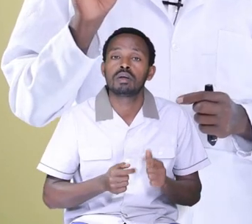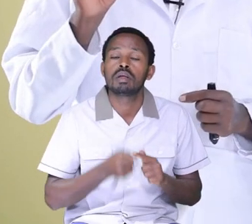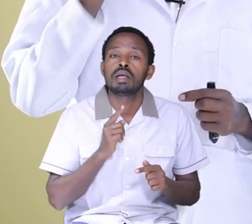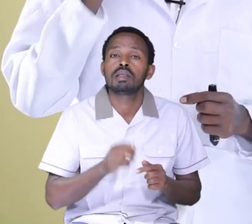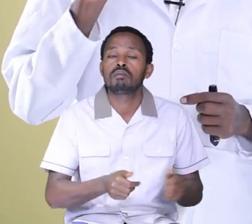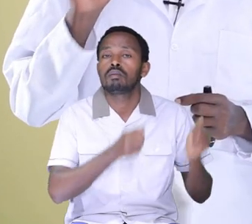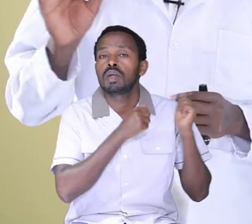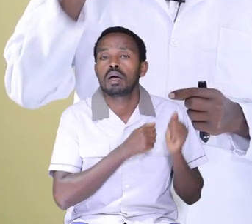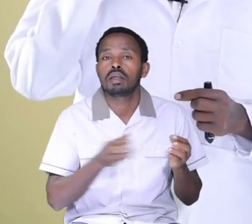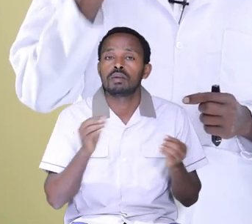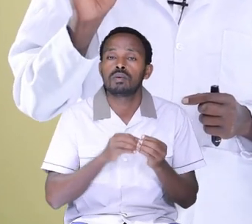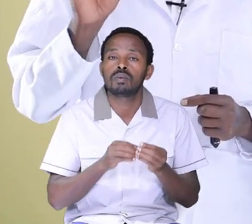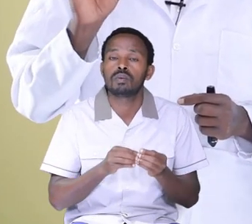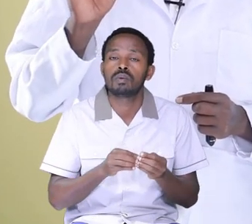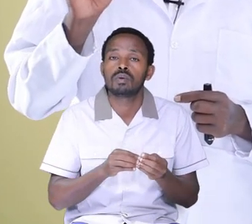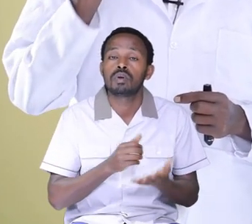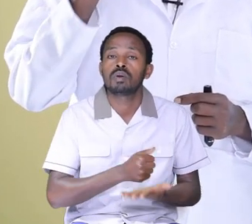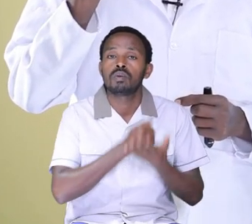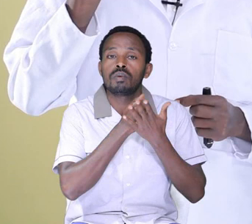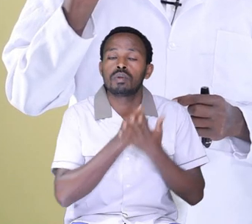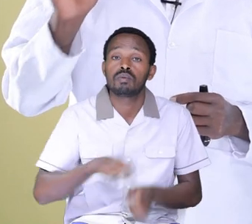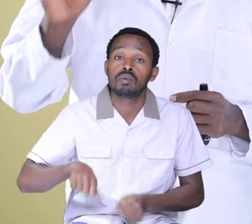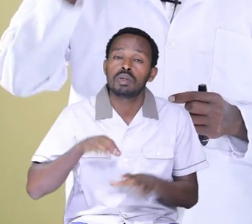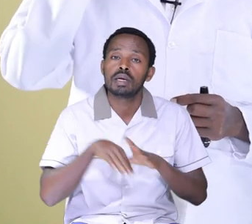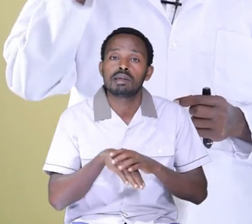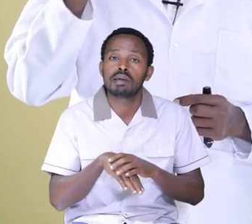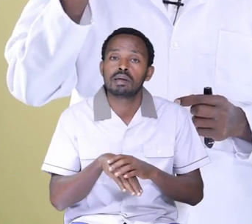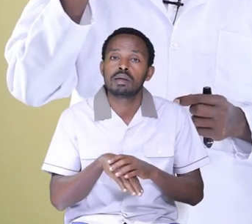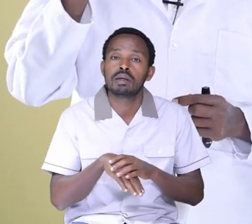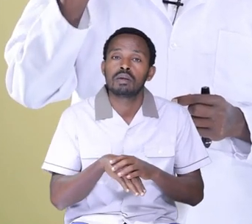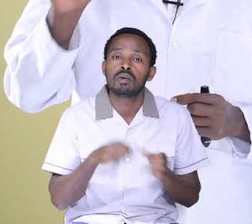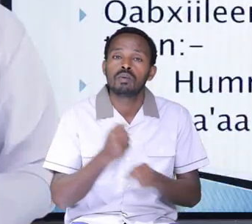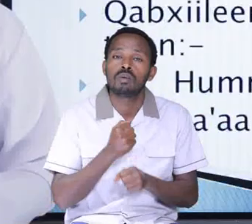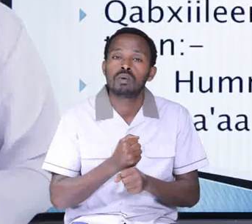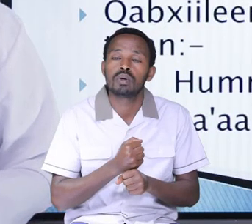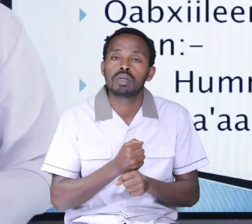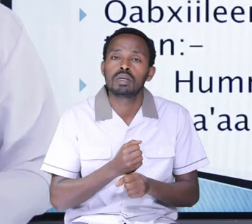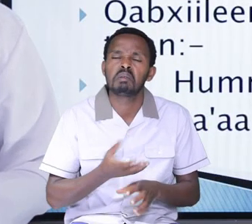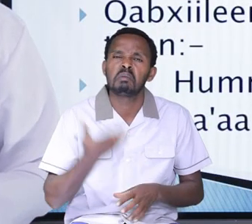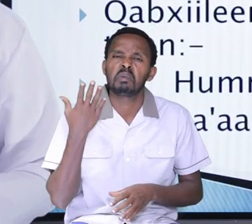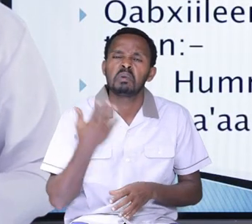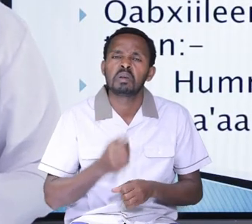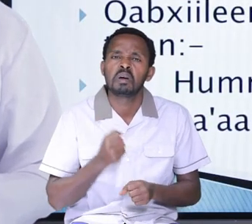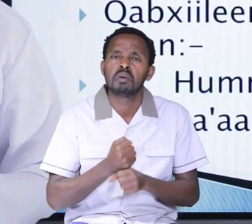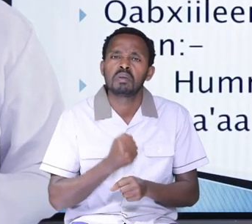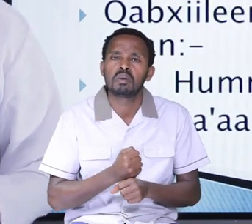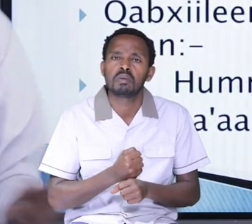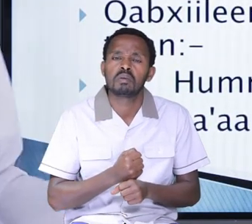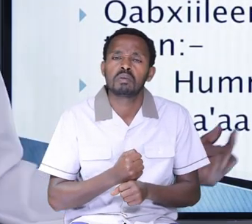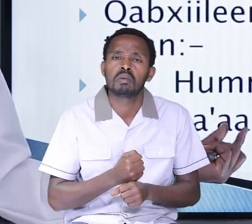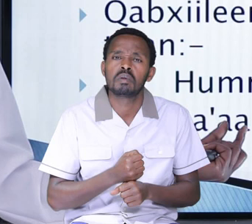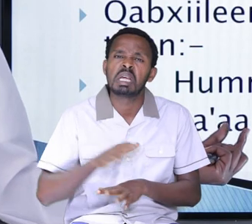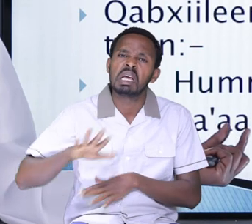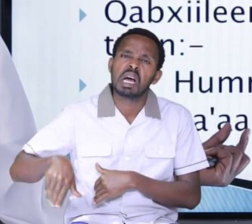ba'aa akkasumas utubduun fonqolcha keessatti gahee olaanaa waan taphataniif keessaa hafuu hin danda'an.